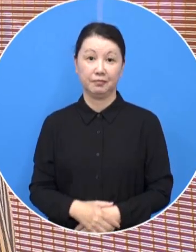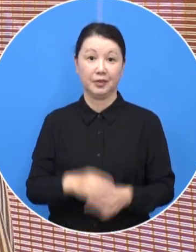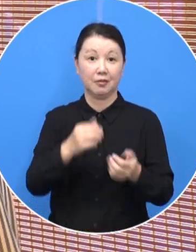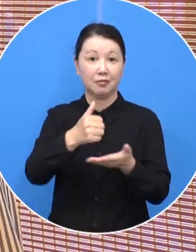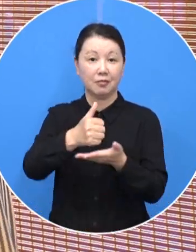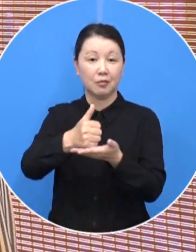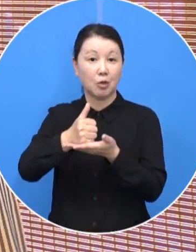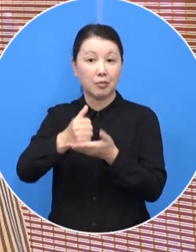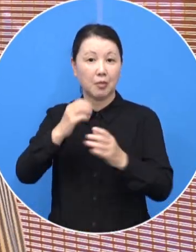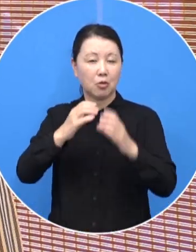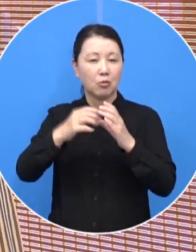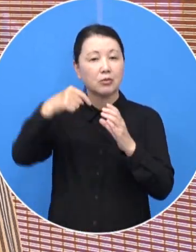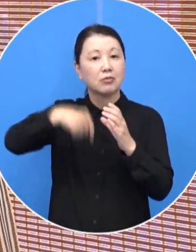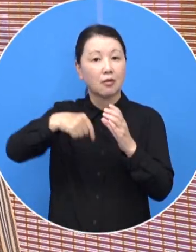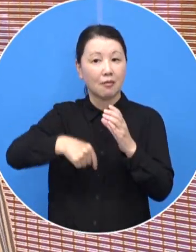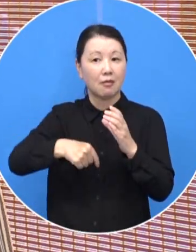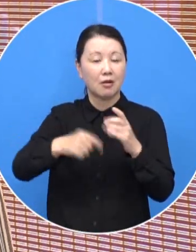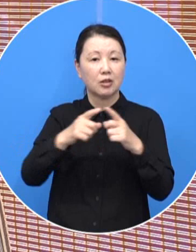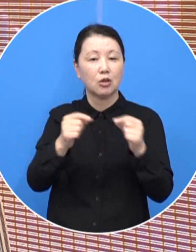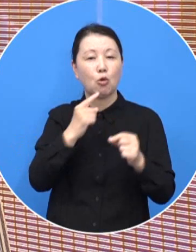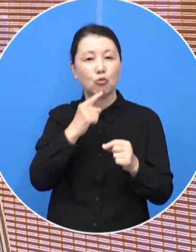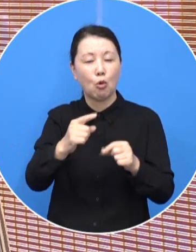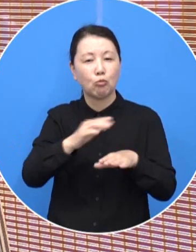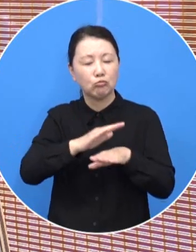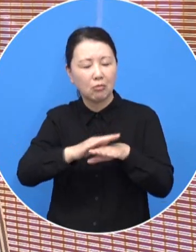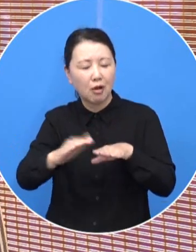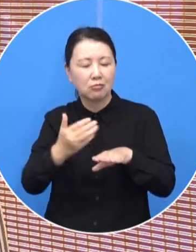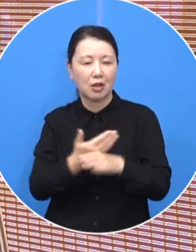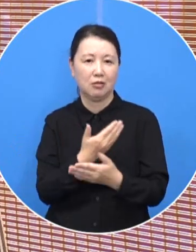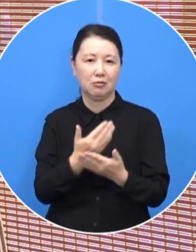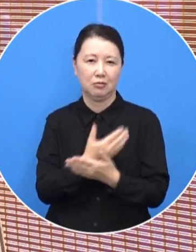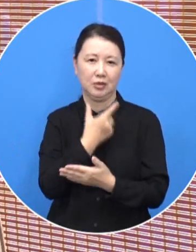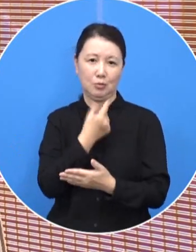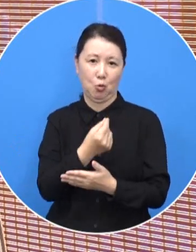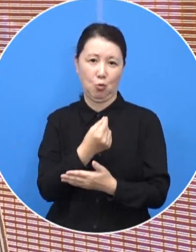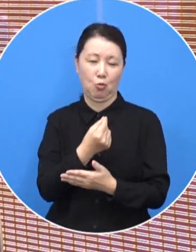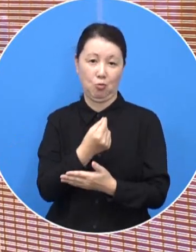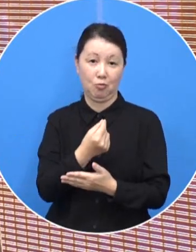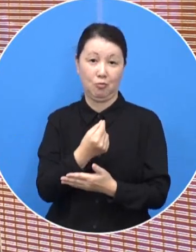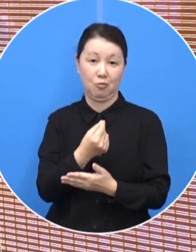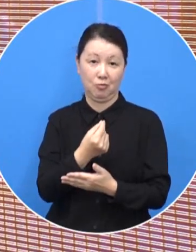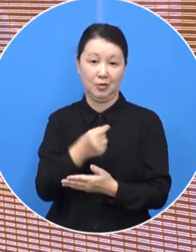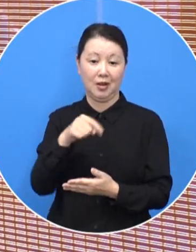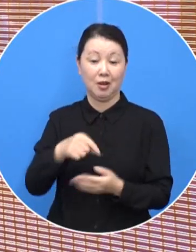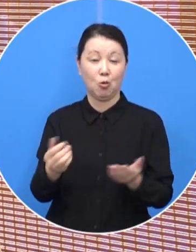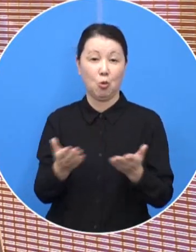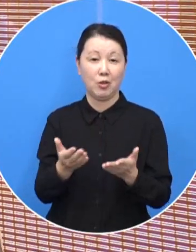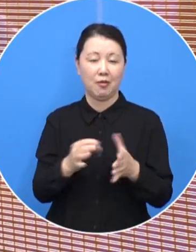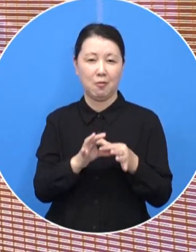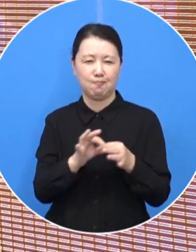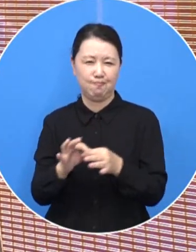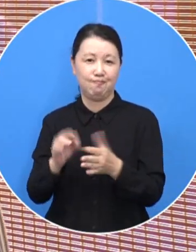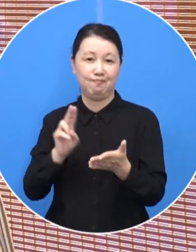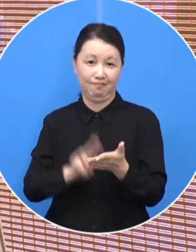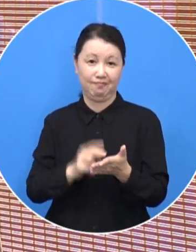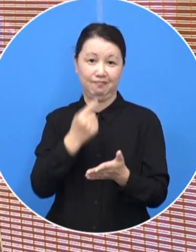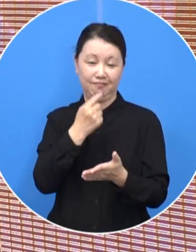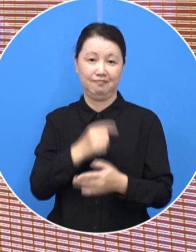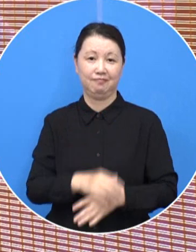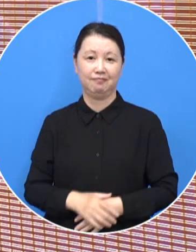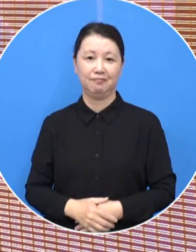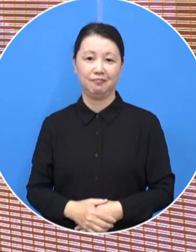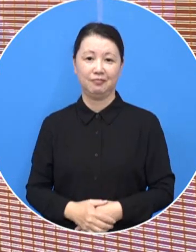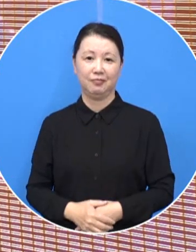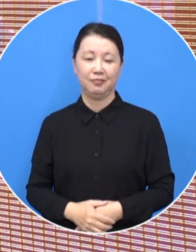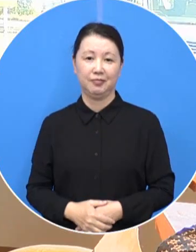お客様とコミュニケーションを作りながら日本語も上手になりたいと思いましたので、ここに続けることを思いました。